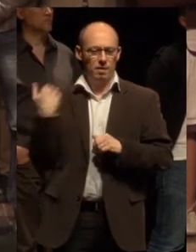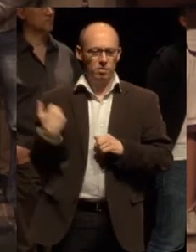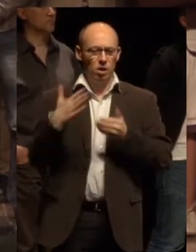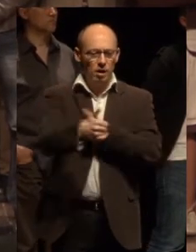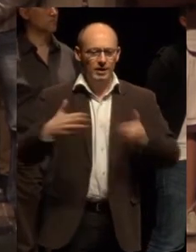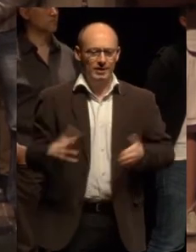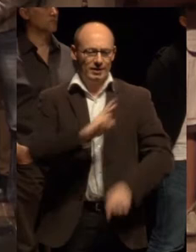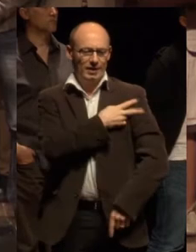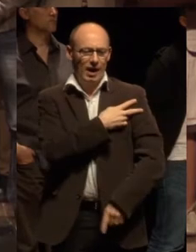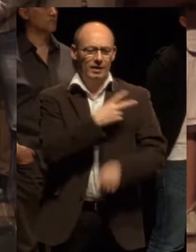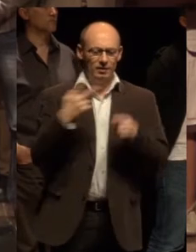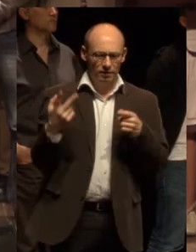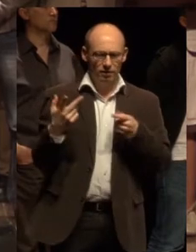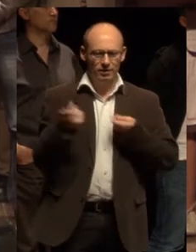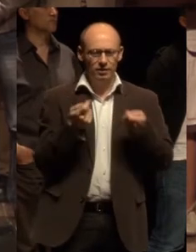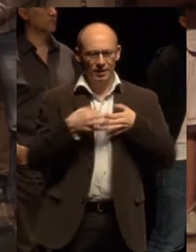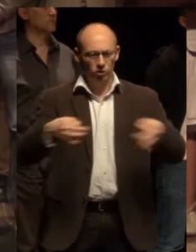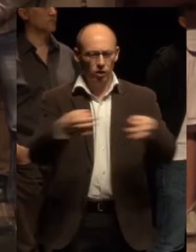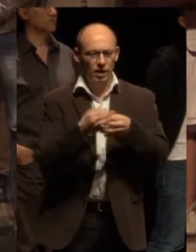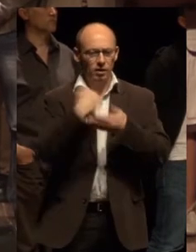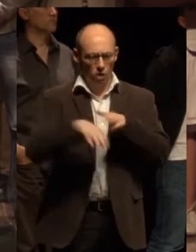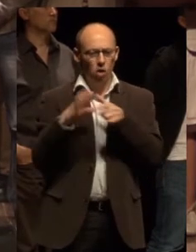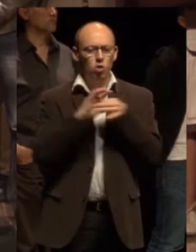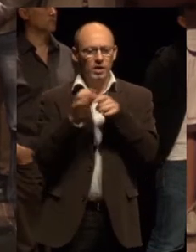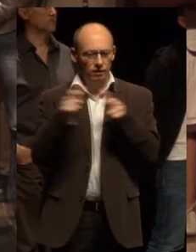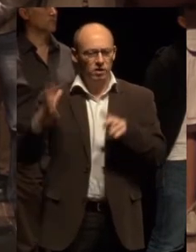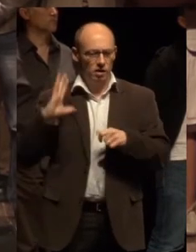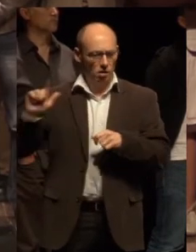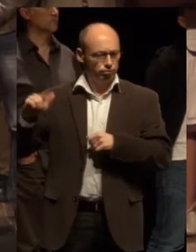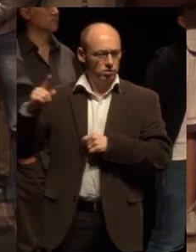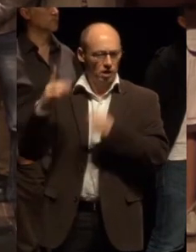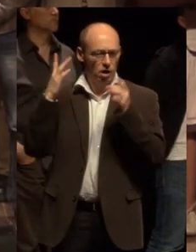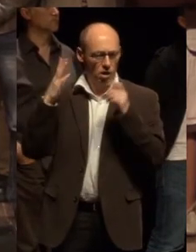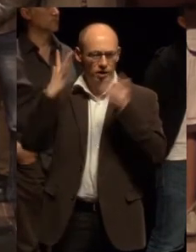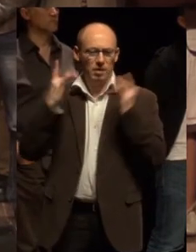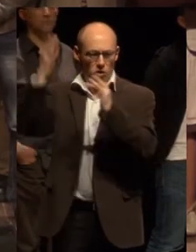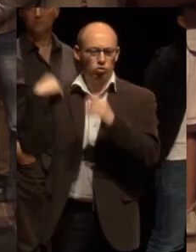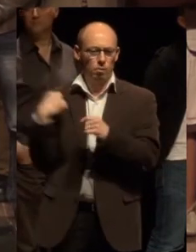cadre territorial dans une collectivité. Vous pouvez compter sur elle.